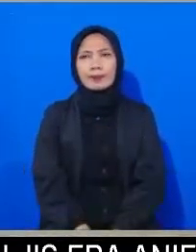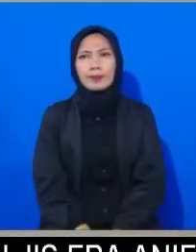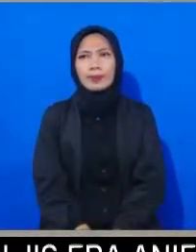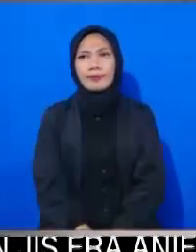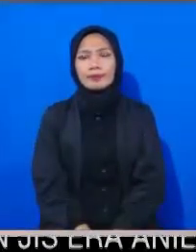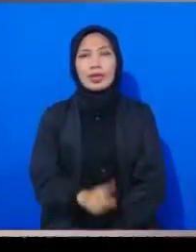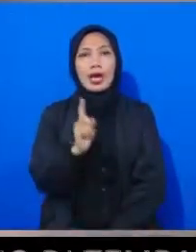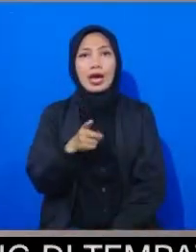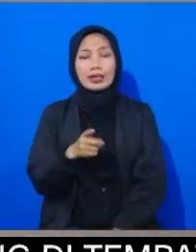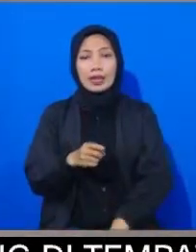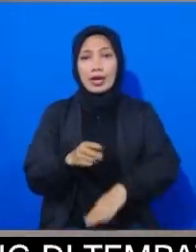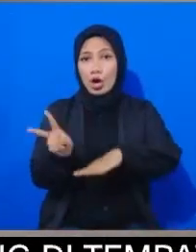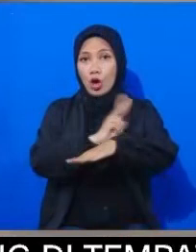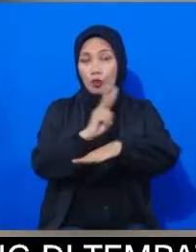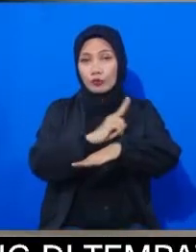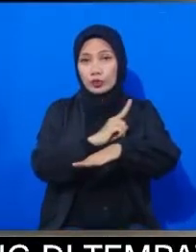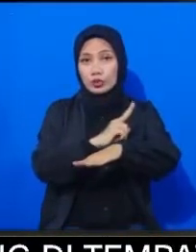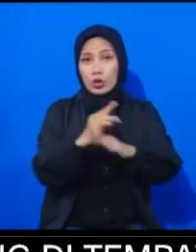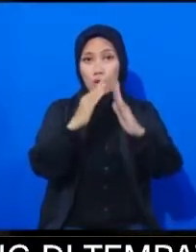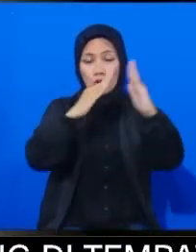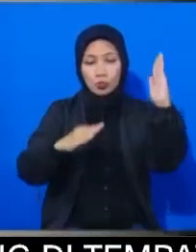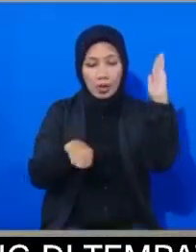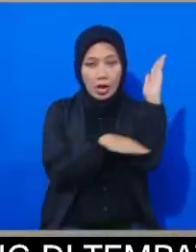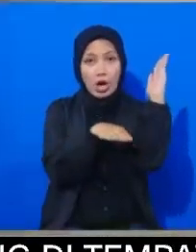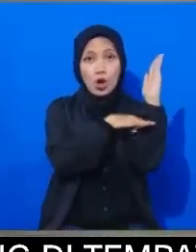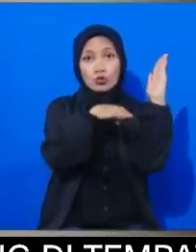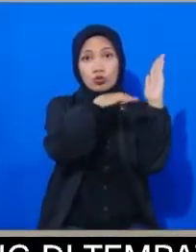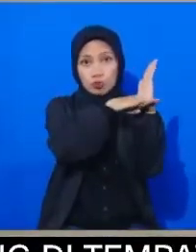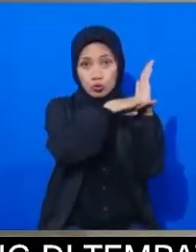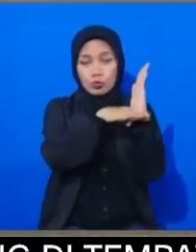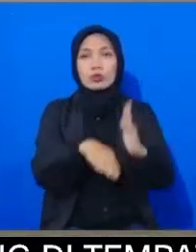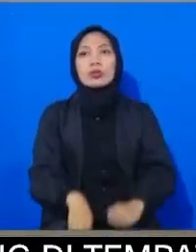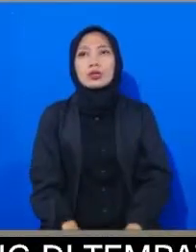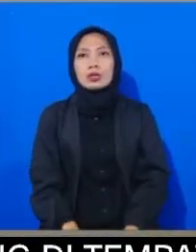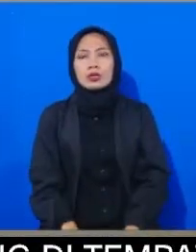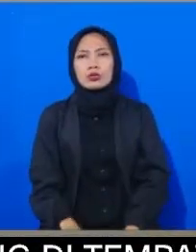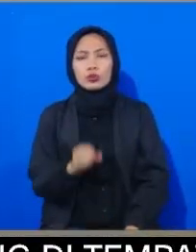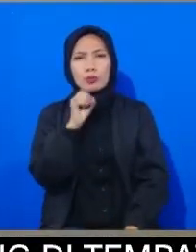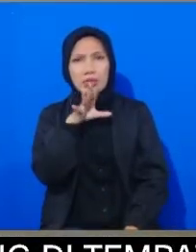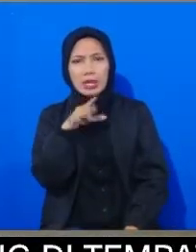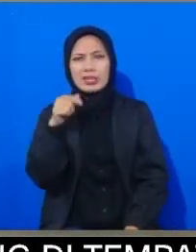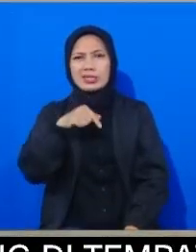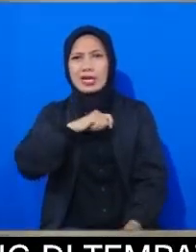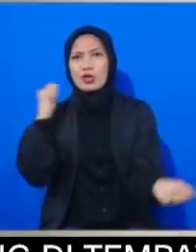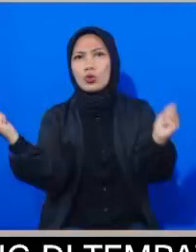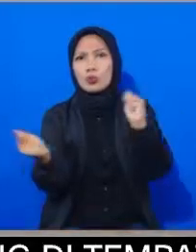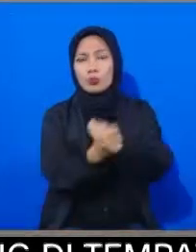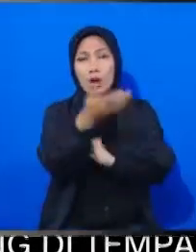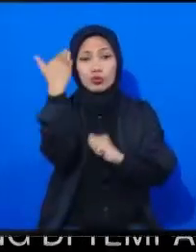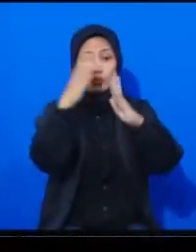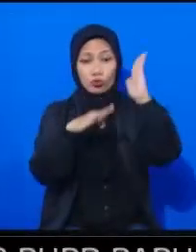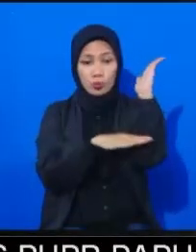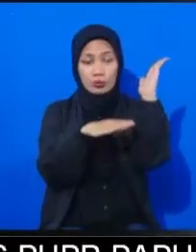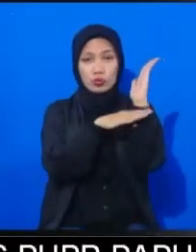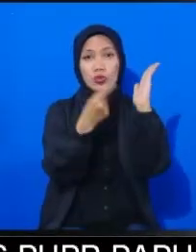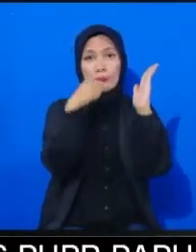Video sebuah unit rumah susun DP 0 rupiah di Menara Samawa, Jakarta Timur yang dinarasikan berubah fungsi menjadi tempat indekos beredar